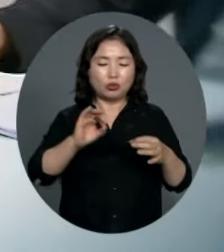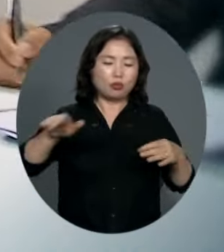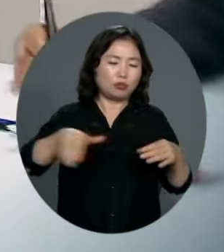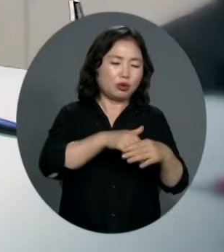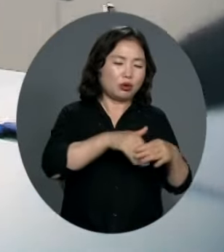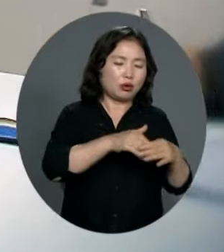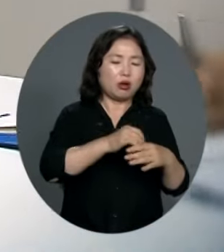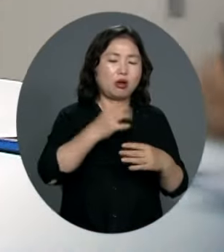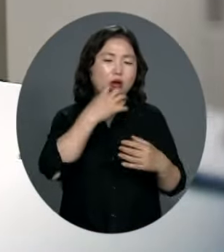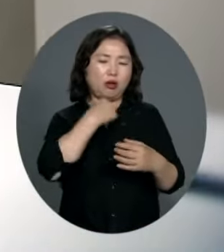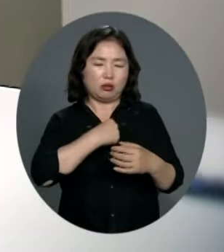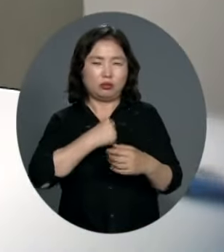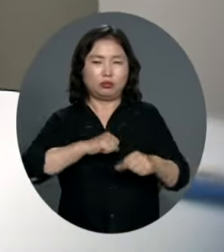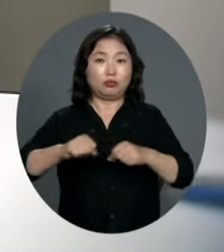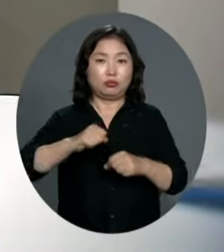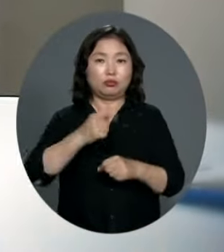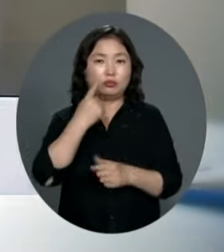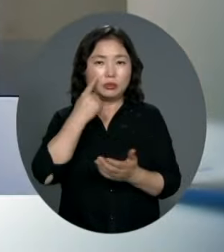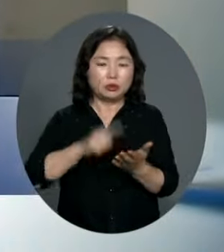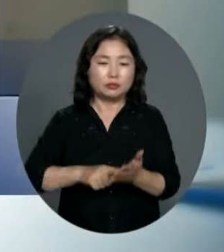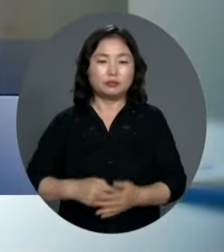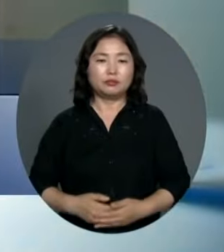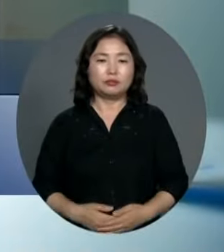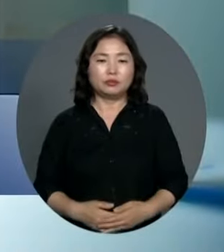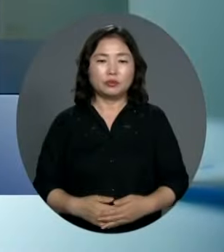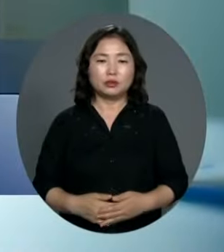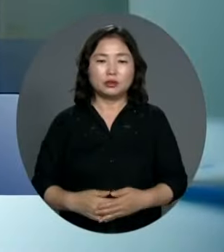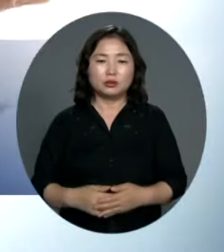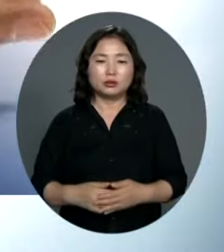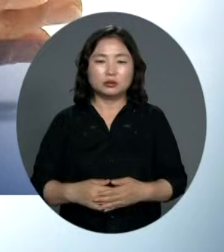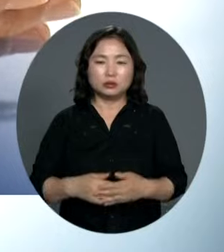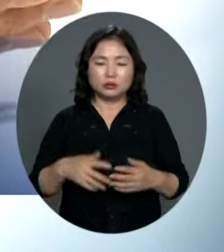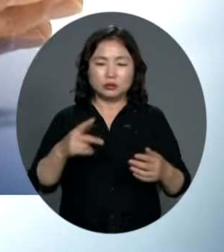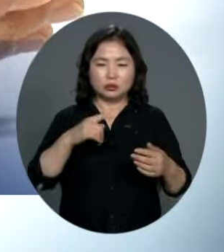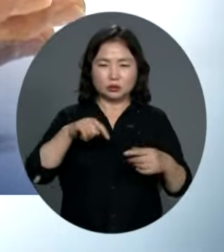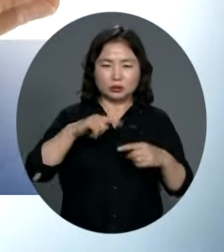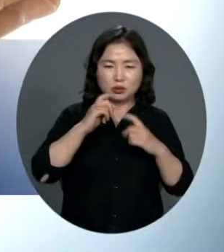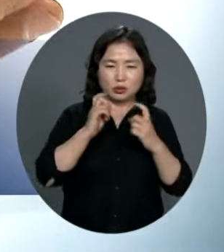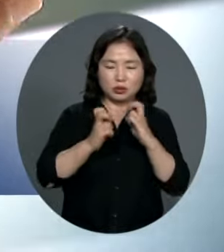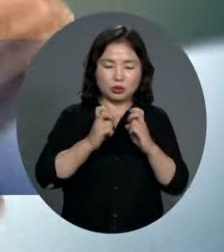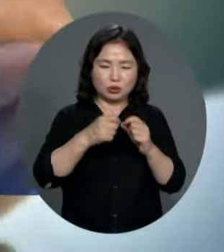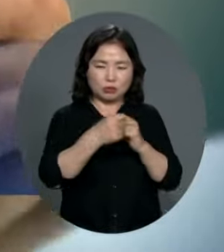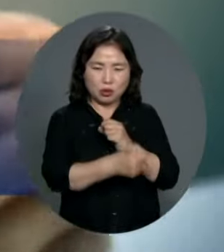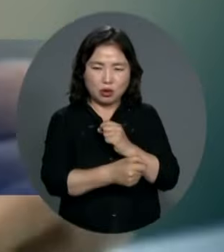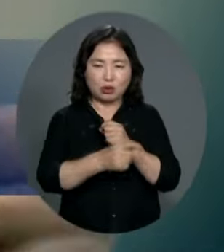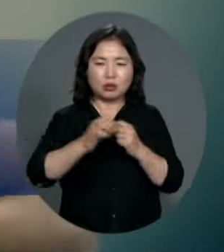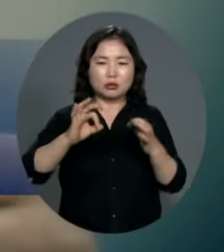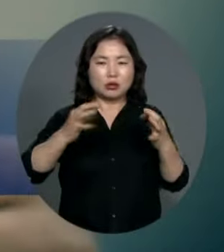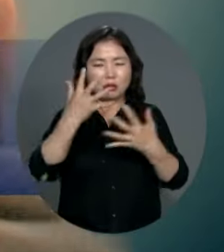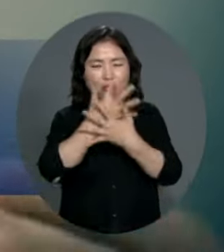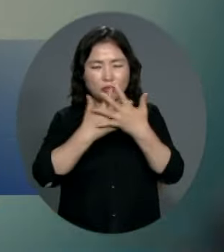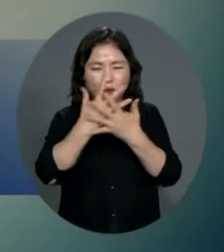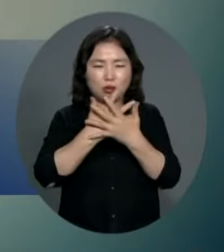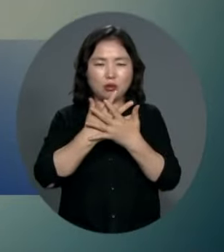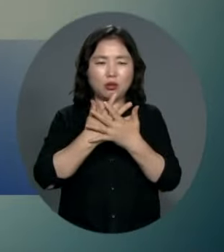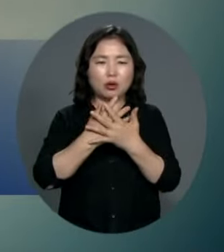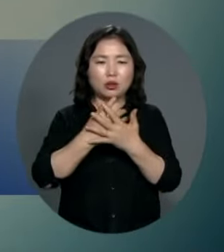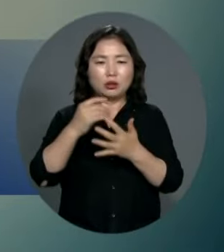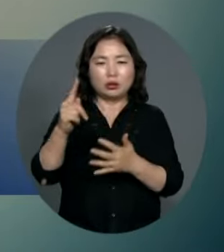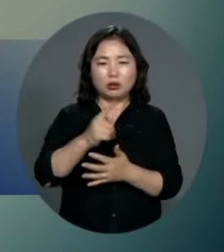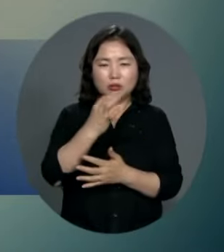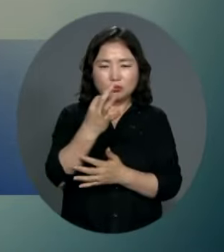주장합니다. 거기 보면 자회사를 통한 자금 흐름이 불투명하다. 대여금이